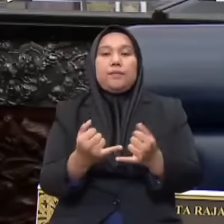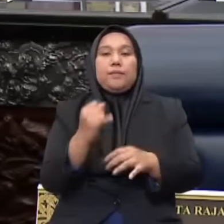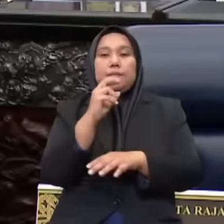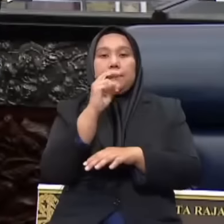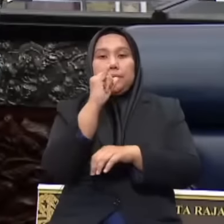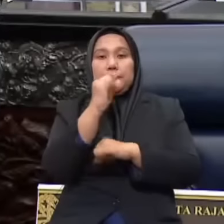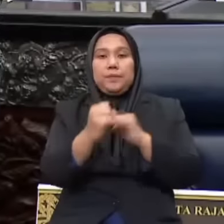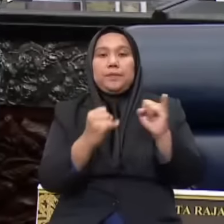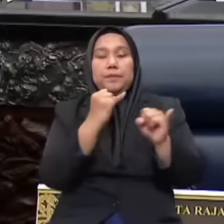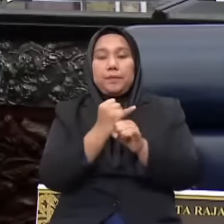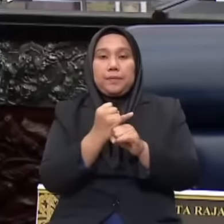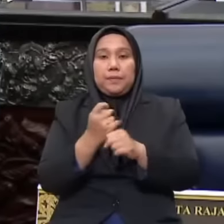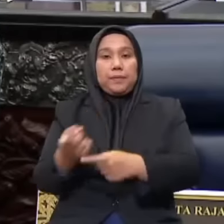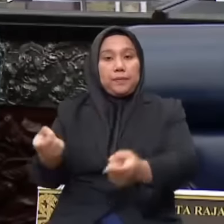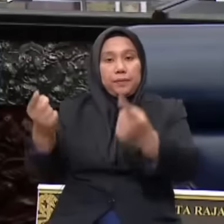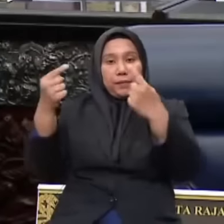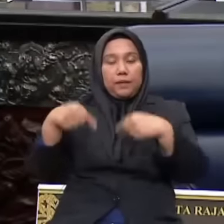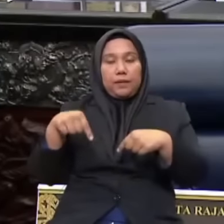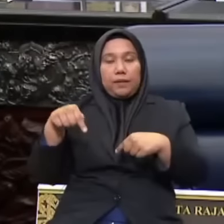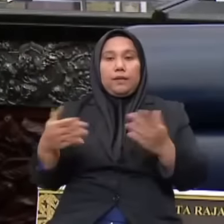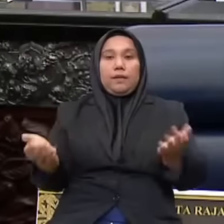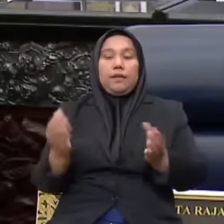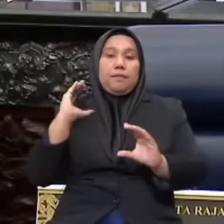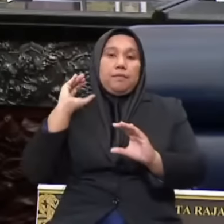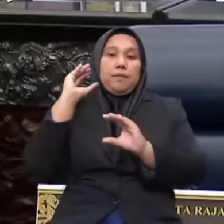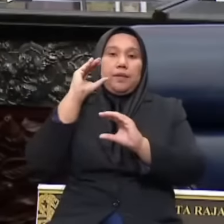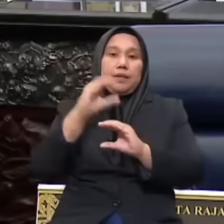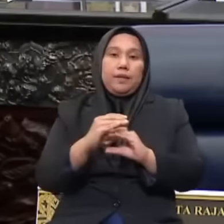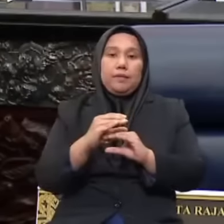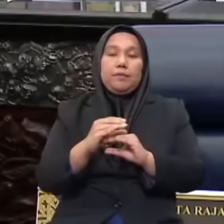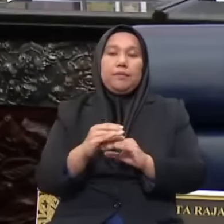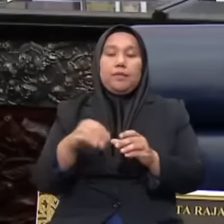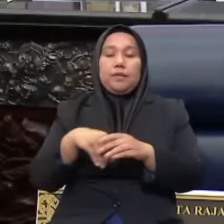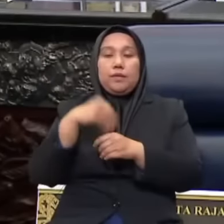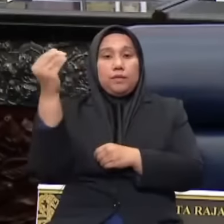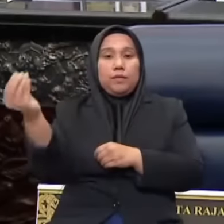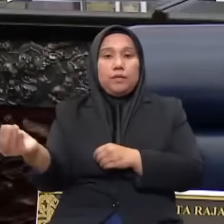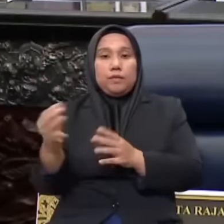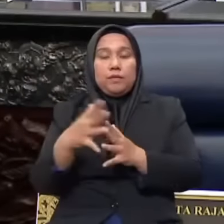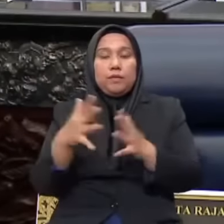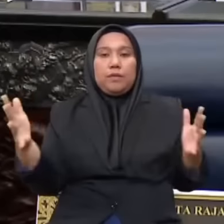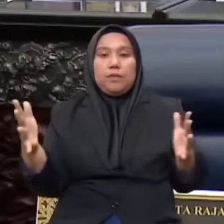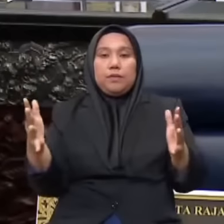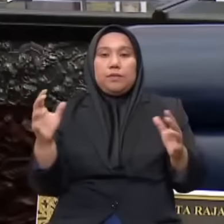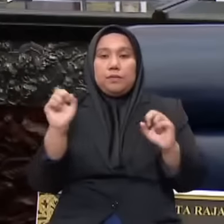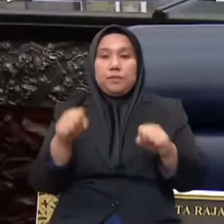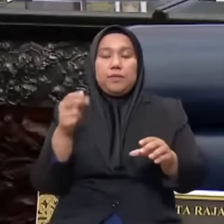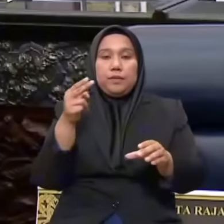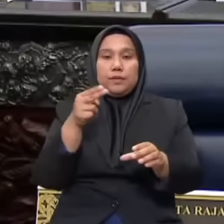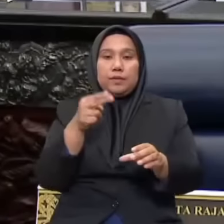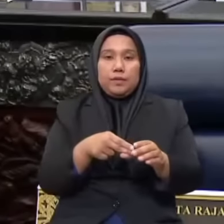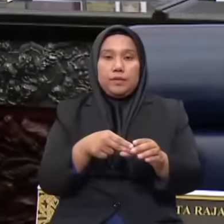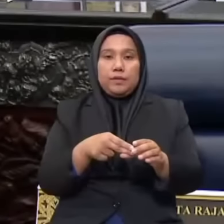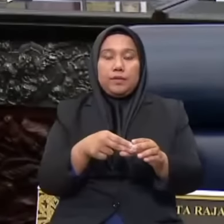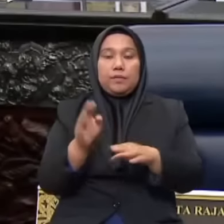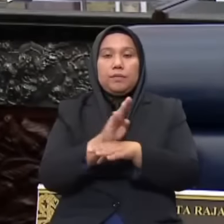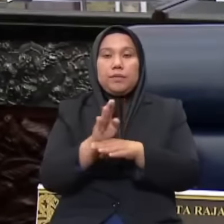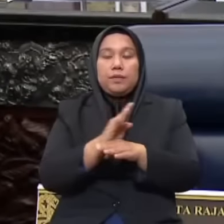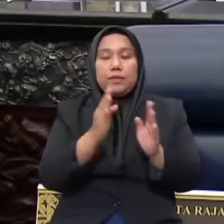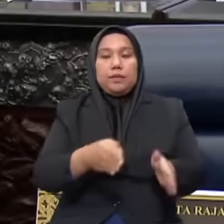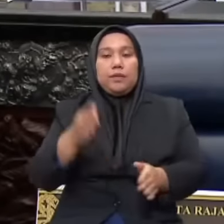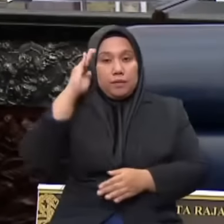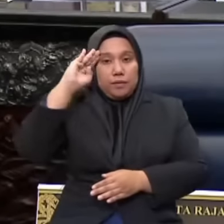mereka datang ke sini dengan pelaburan asing yang besar, mereka turut melibatkan usahawan Bumi Putra di